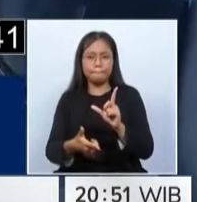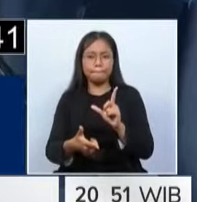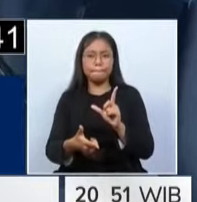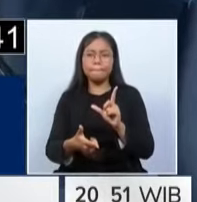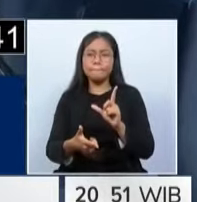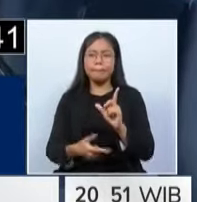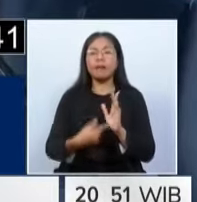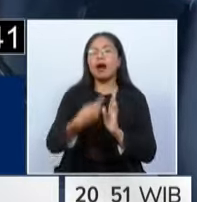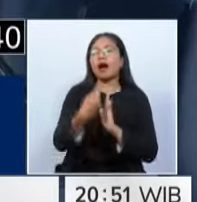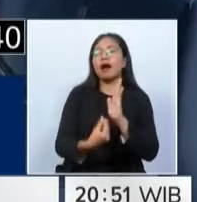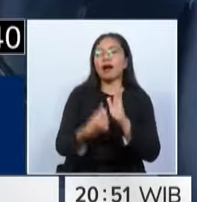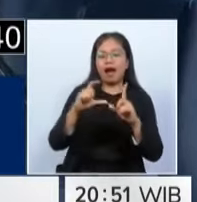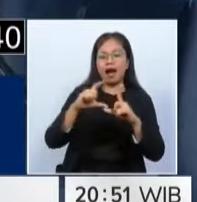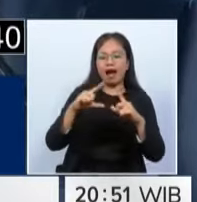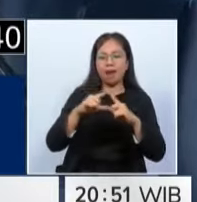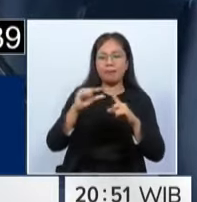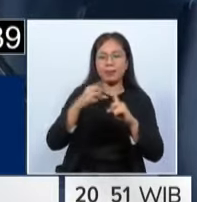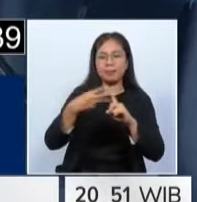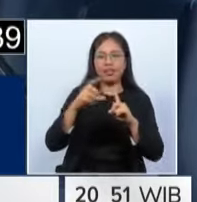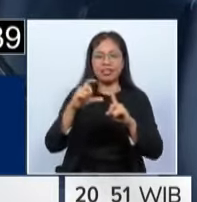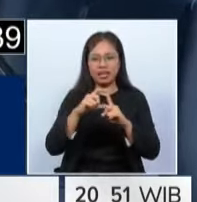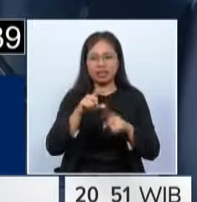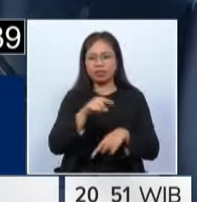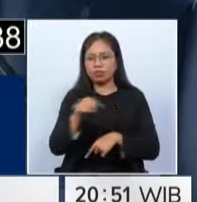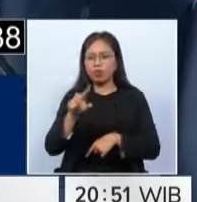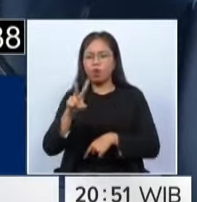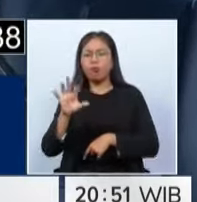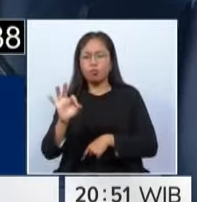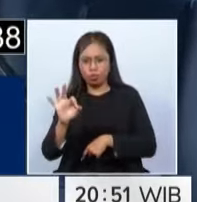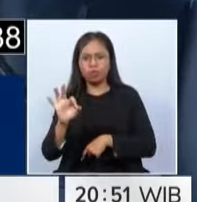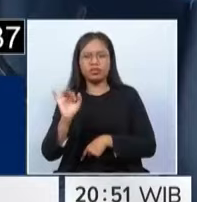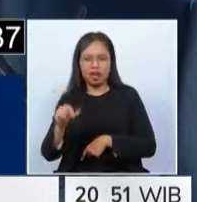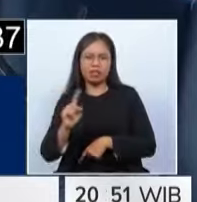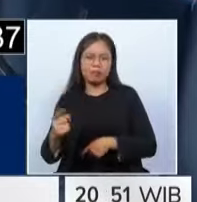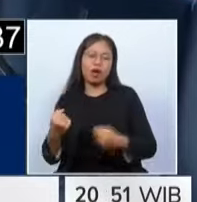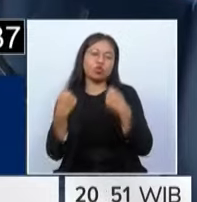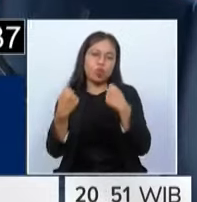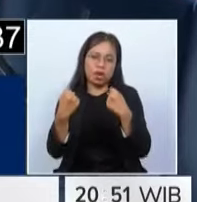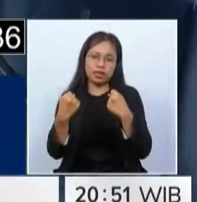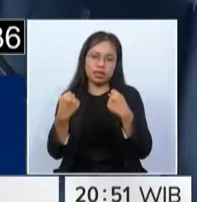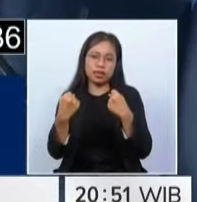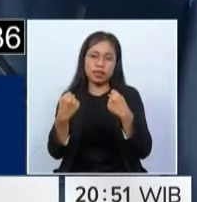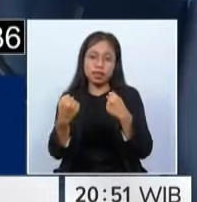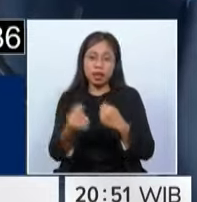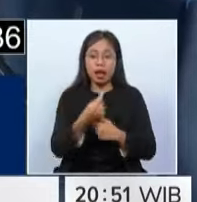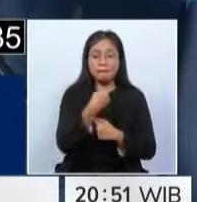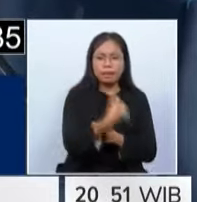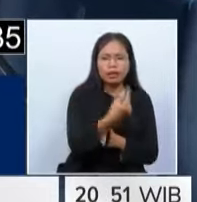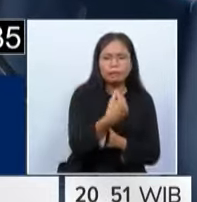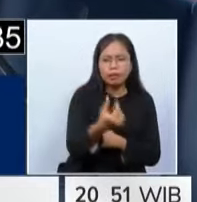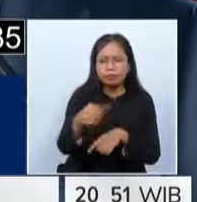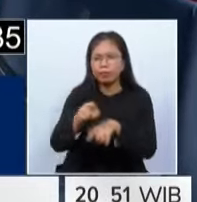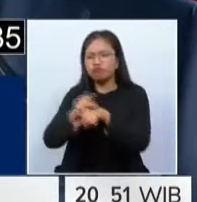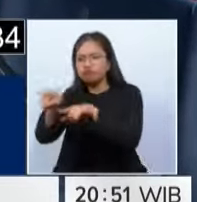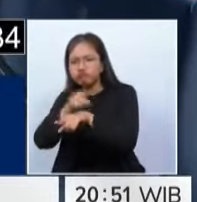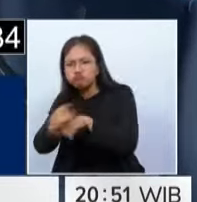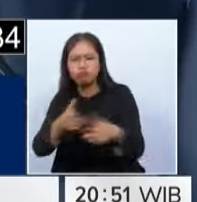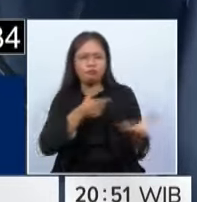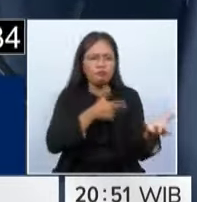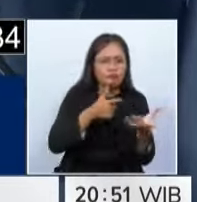PDB menurut saya menjadi keharusan agar kuat dan belanja alut Sista kita ini harus jadi investasi pertahanan